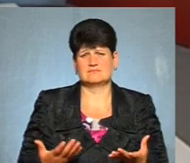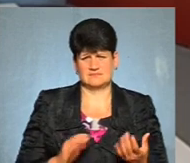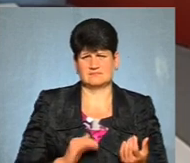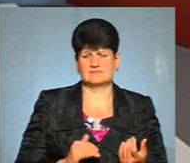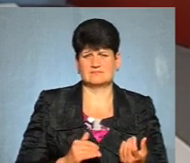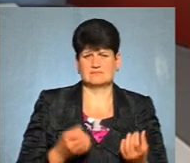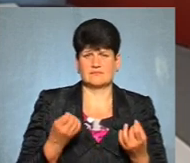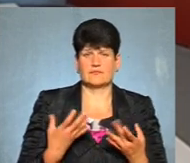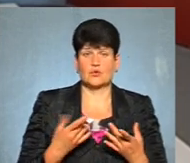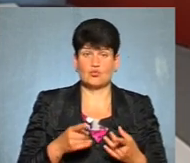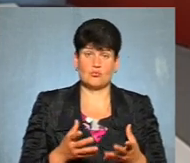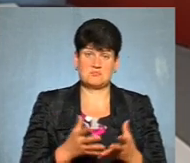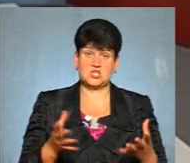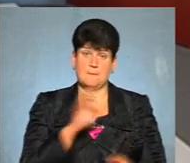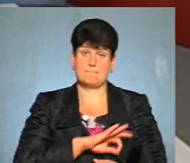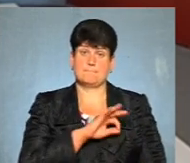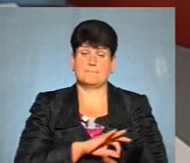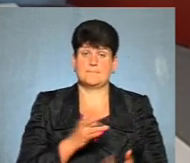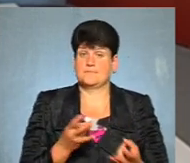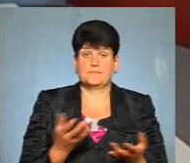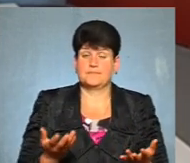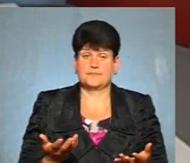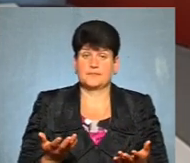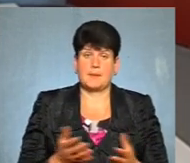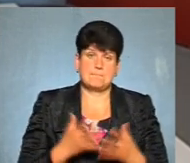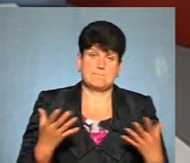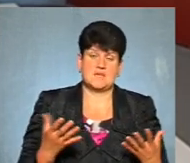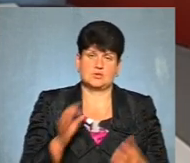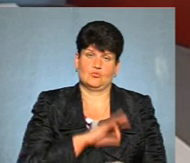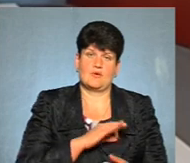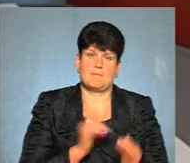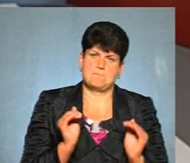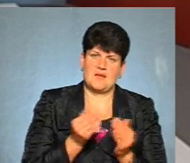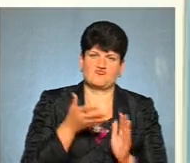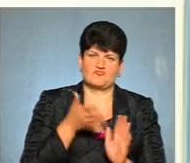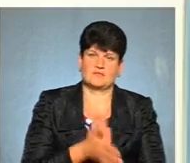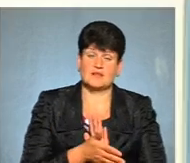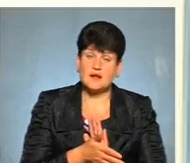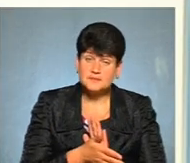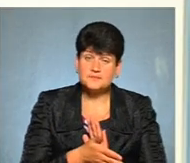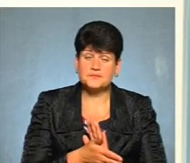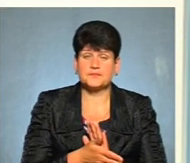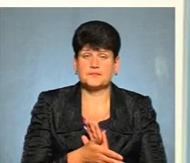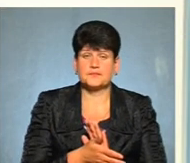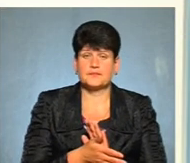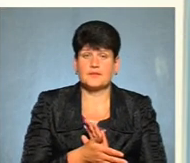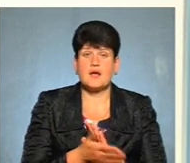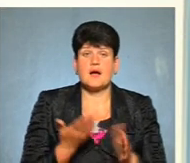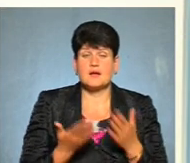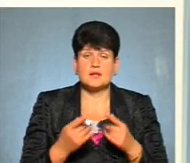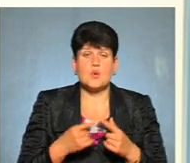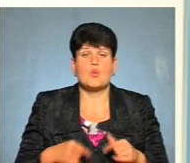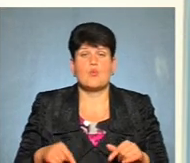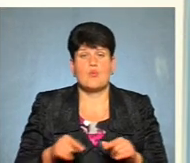ньому якомога більше прибутку, більше доходів, менше витрат. Але орган